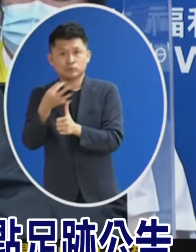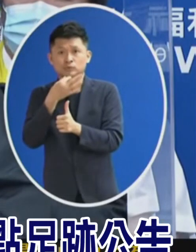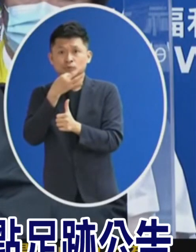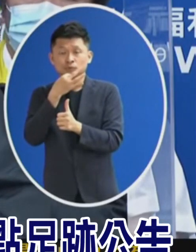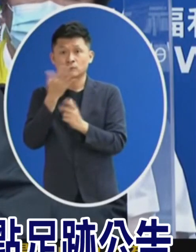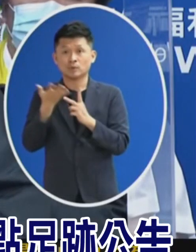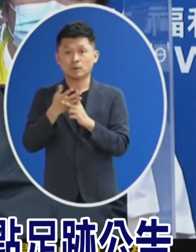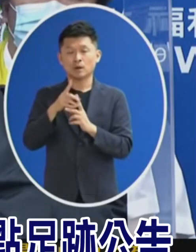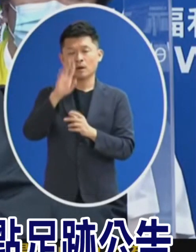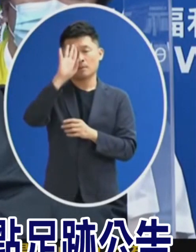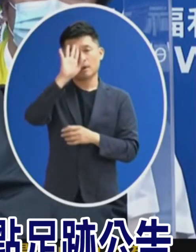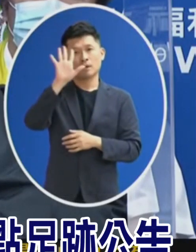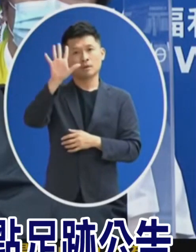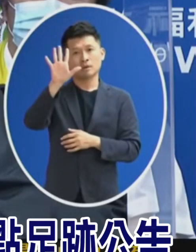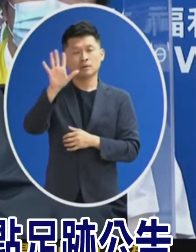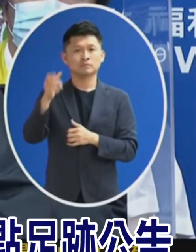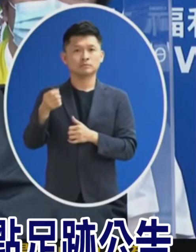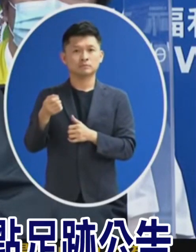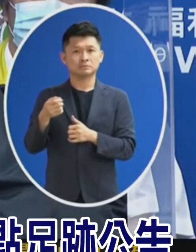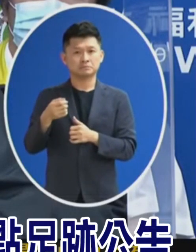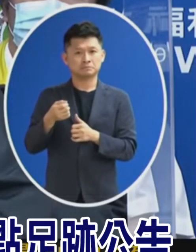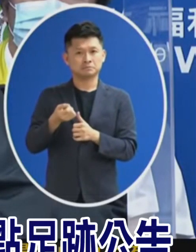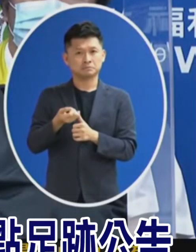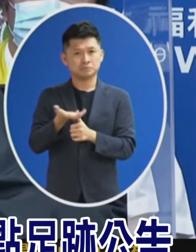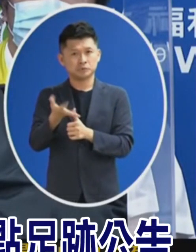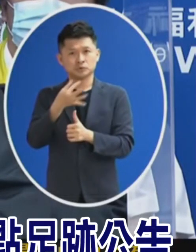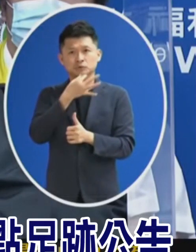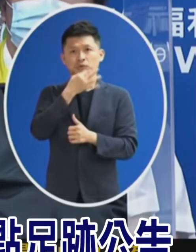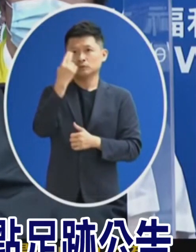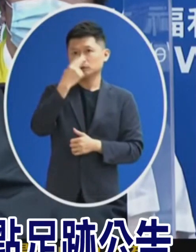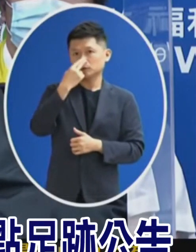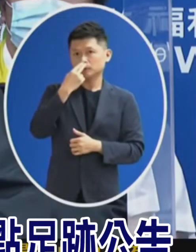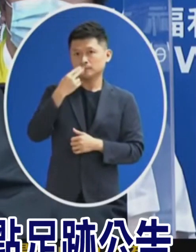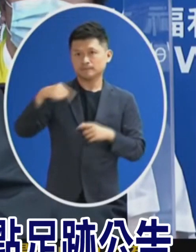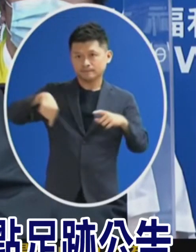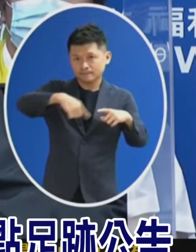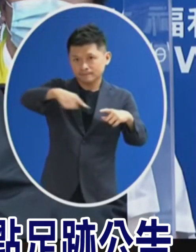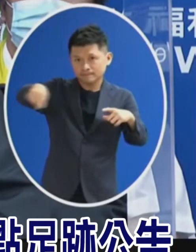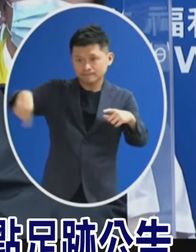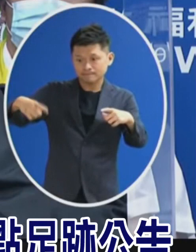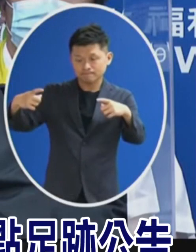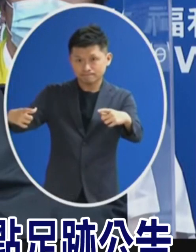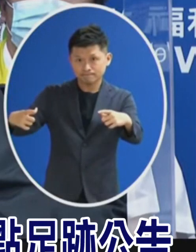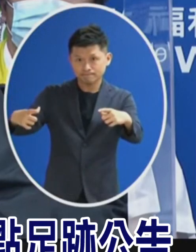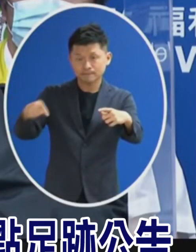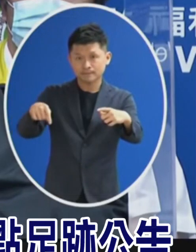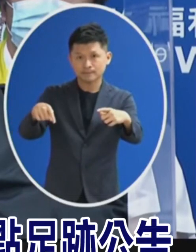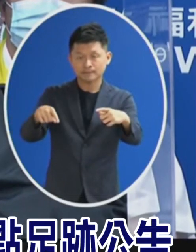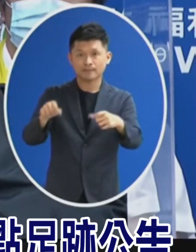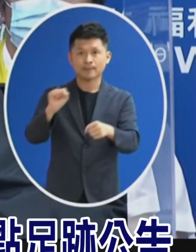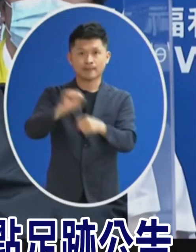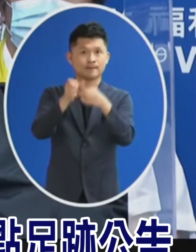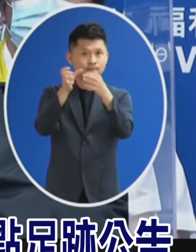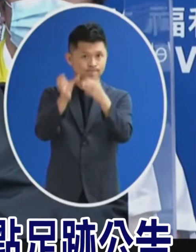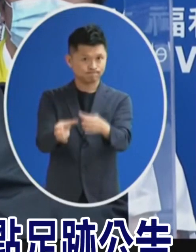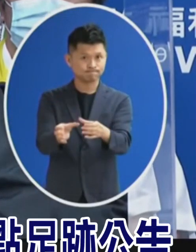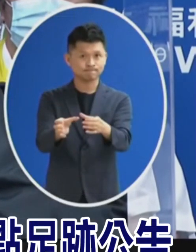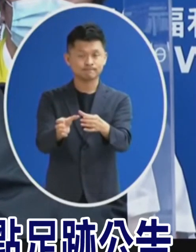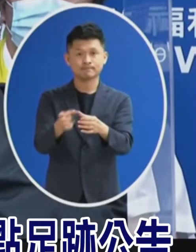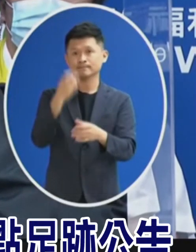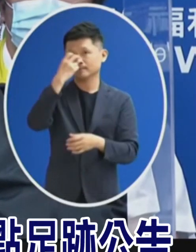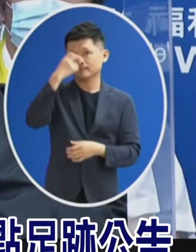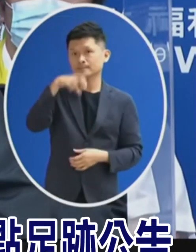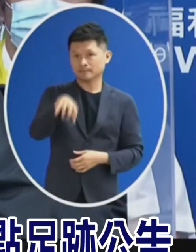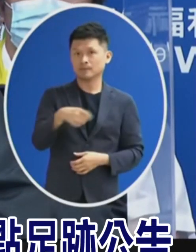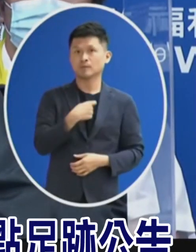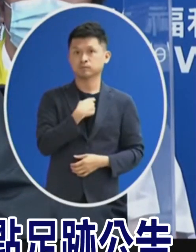因为确诊来到而带来一个风险。所以在那个地方就要求一定要增加筛检